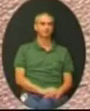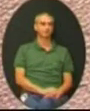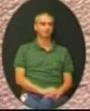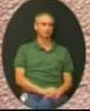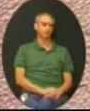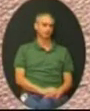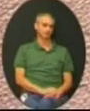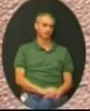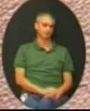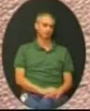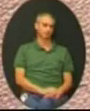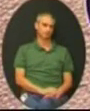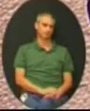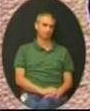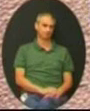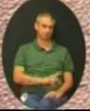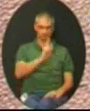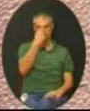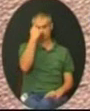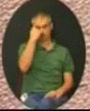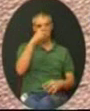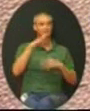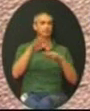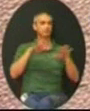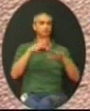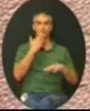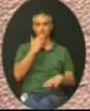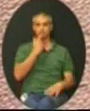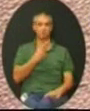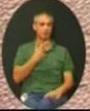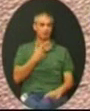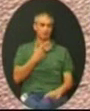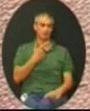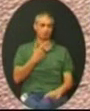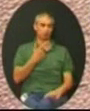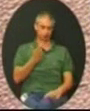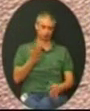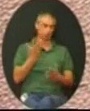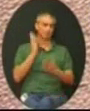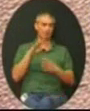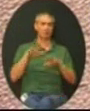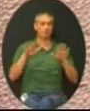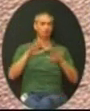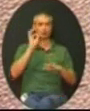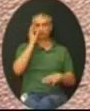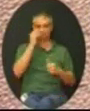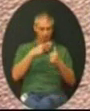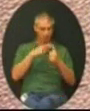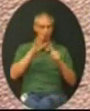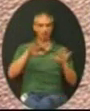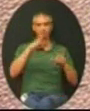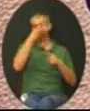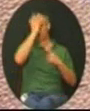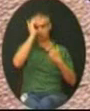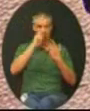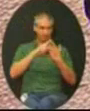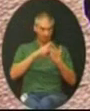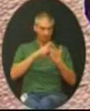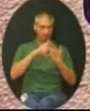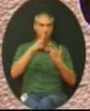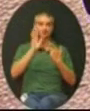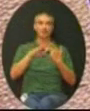זה לא סוד שממשלות ישראל, גם ממשלת ברק, גם ממשלת אולמרט,